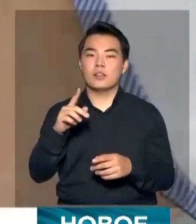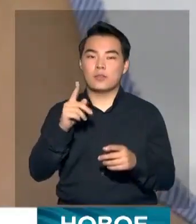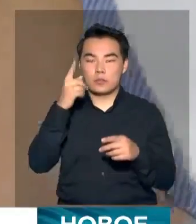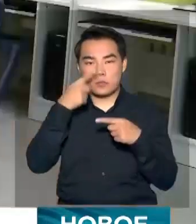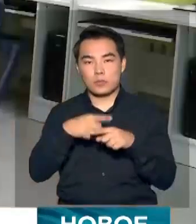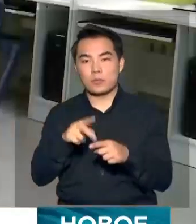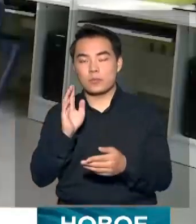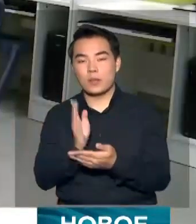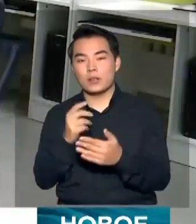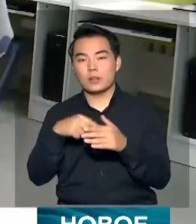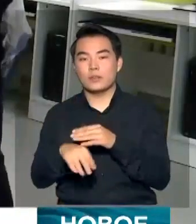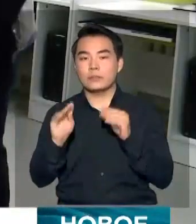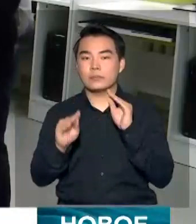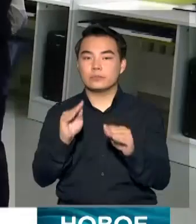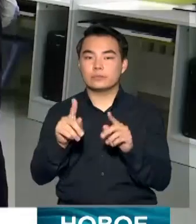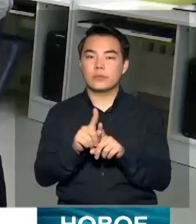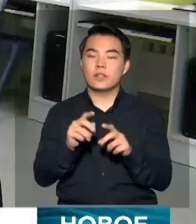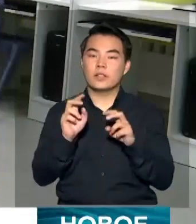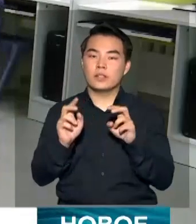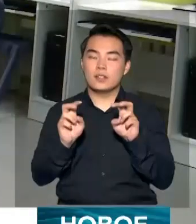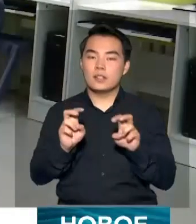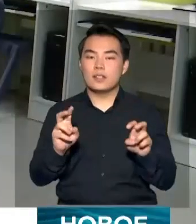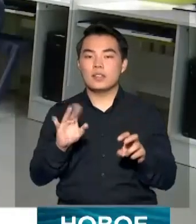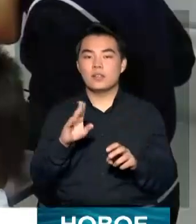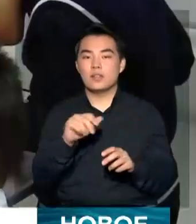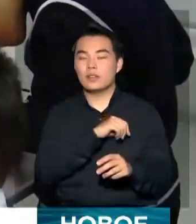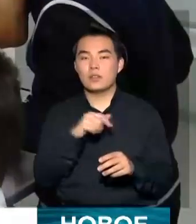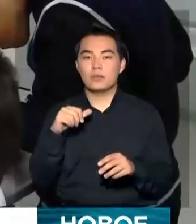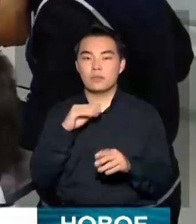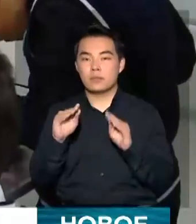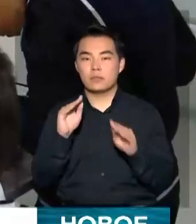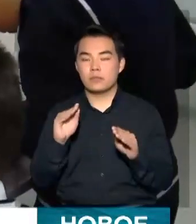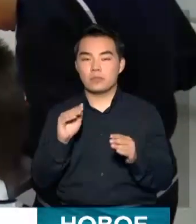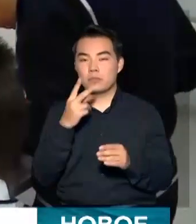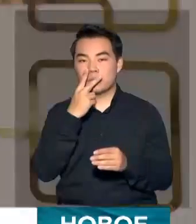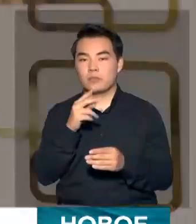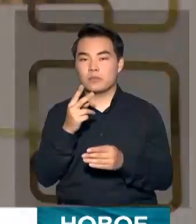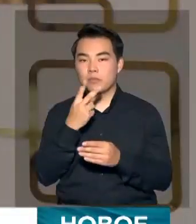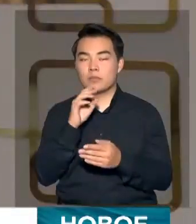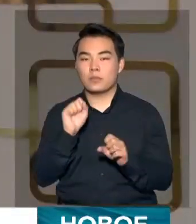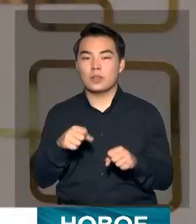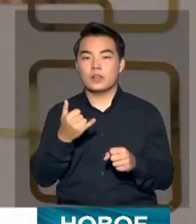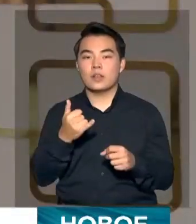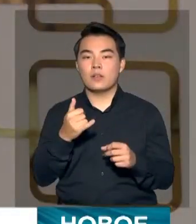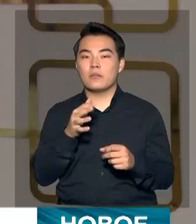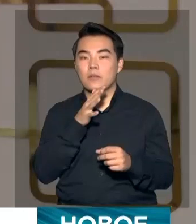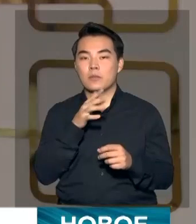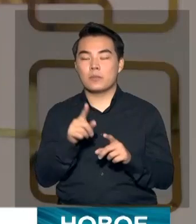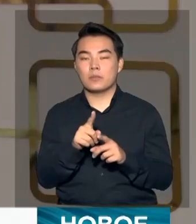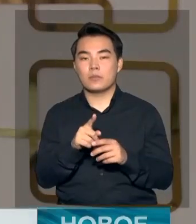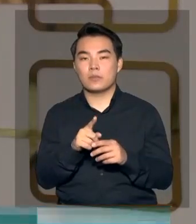оборудованием и мебелью оснастили кабинеты и специальные мастерские. В настоящее время мы уже